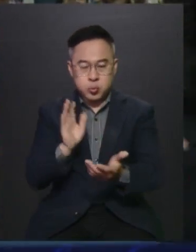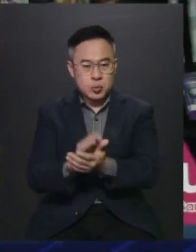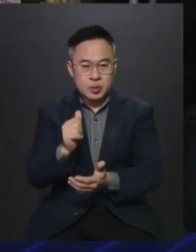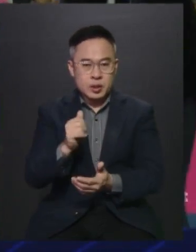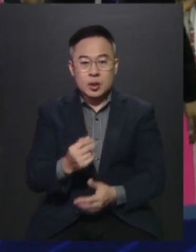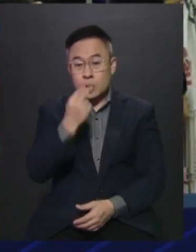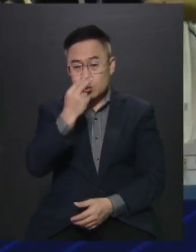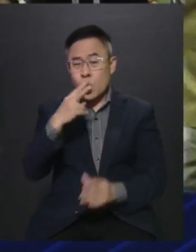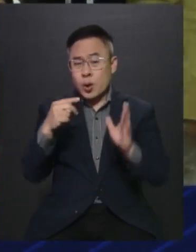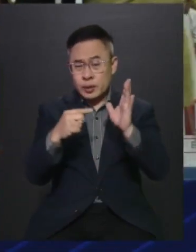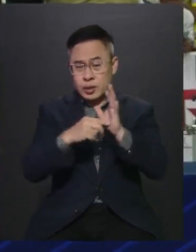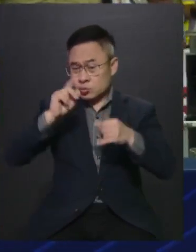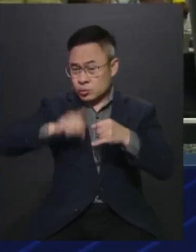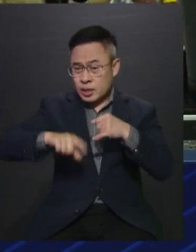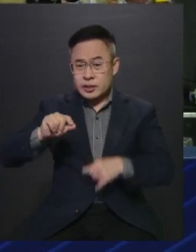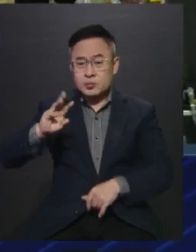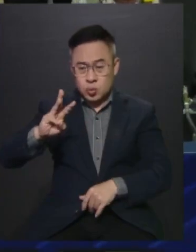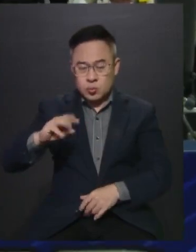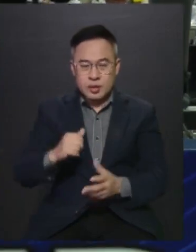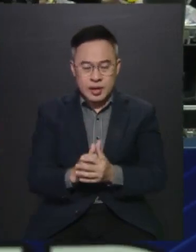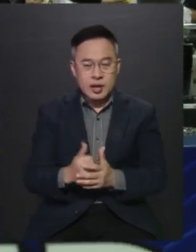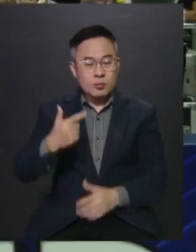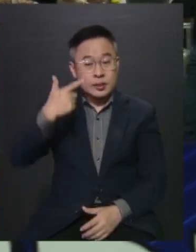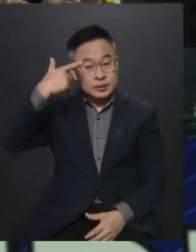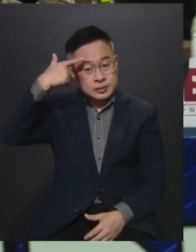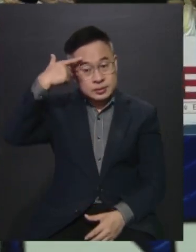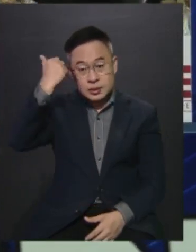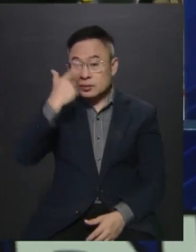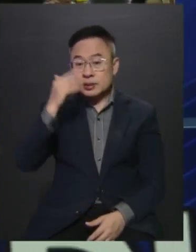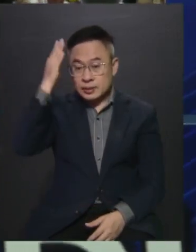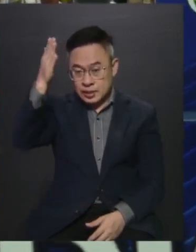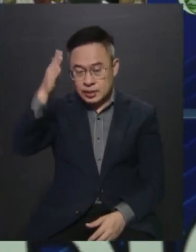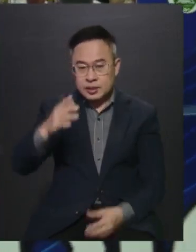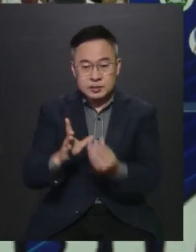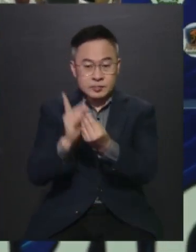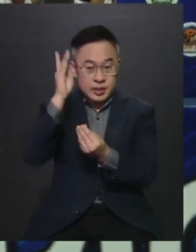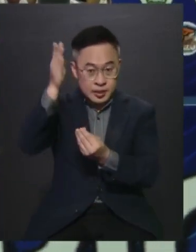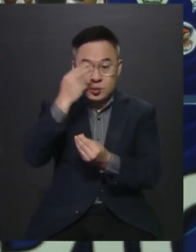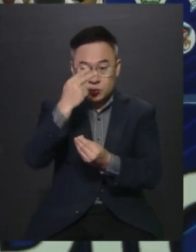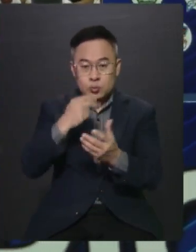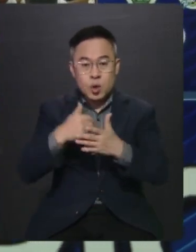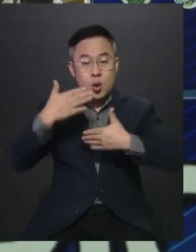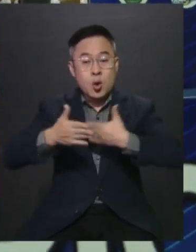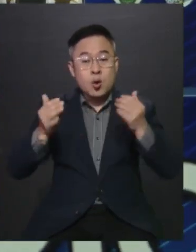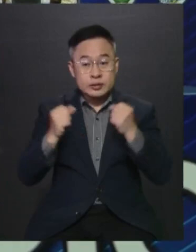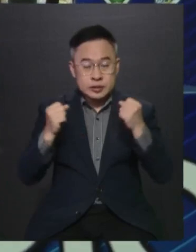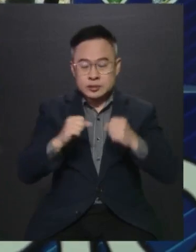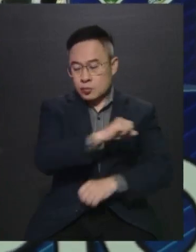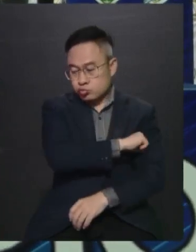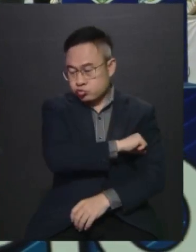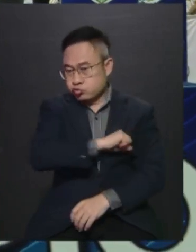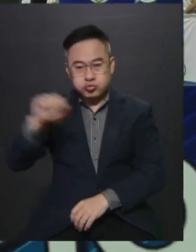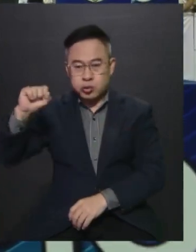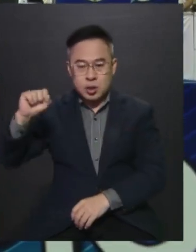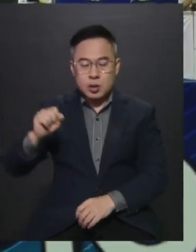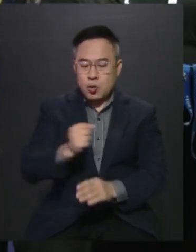องเกมนัดสุดท้ายนะคะเดี๋ยวรอลุ้นกันว่าห้องเย็นท่าข้ามจะสามารถทำสถิติเป็นแชมป์ไร้พ่ายได้หรือเปล่านะคะก็เดี๋ยว